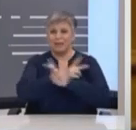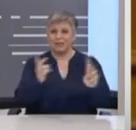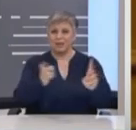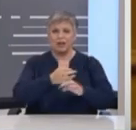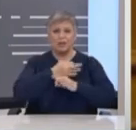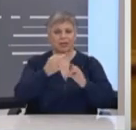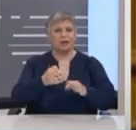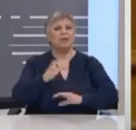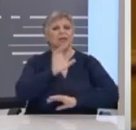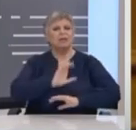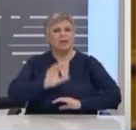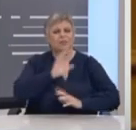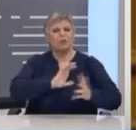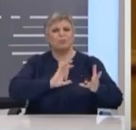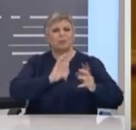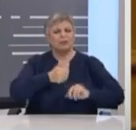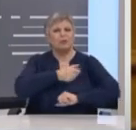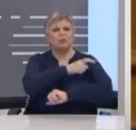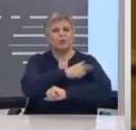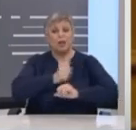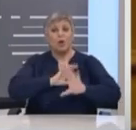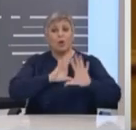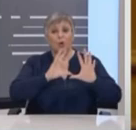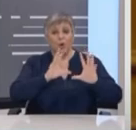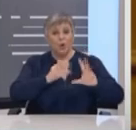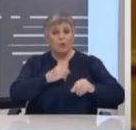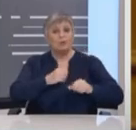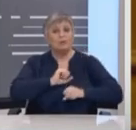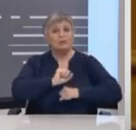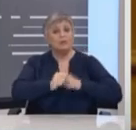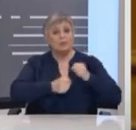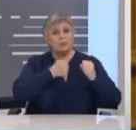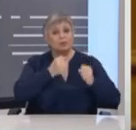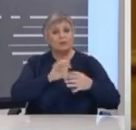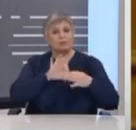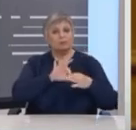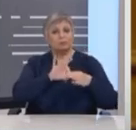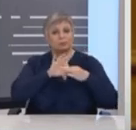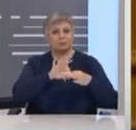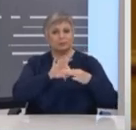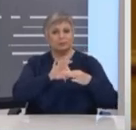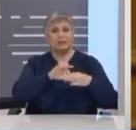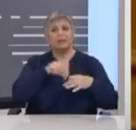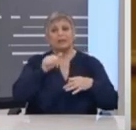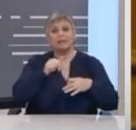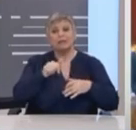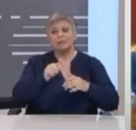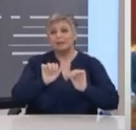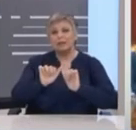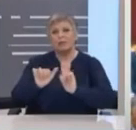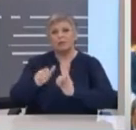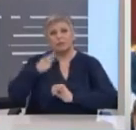τον διεθνή παράγοντα, για να υποχρεώσουμε σε μια πιο ευέλικτη στάση την τουρκική πλευρά. Και